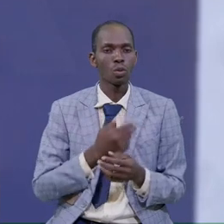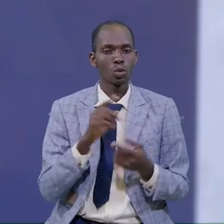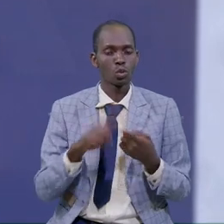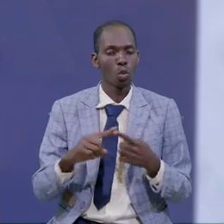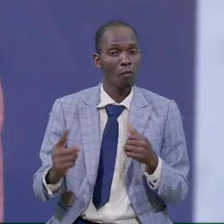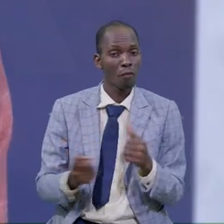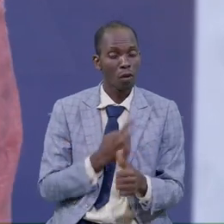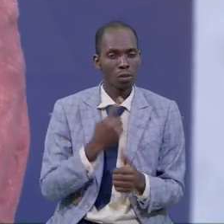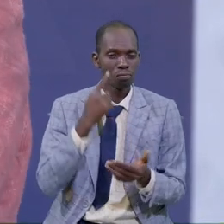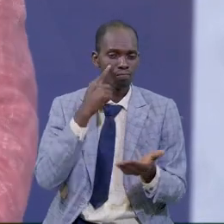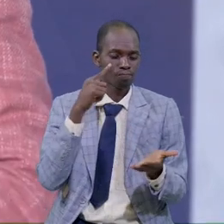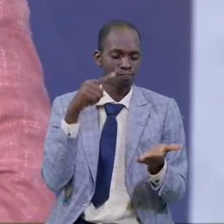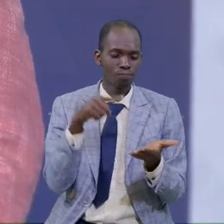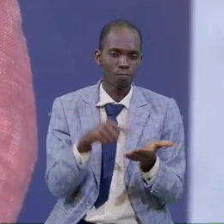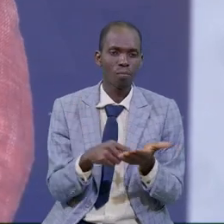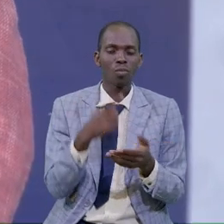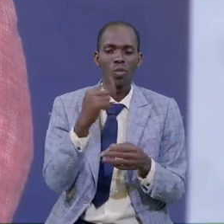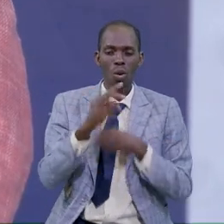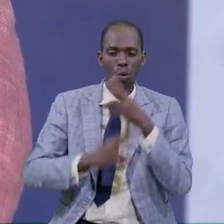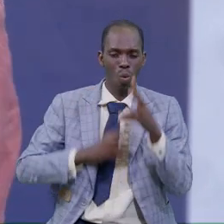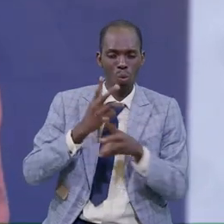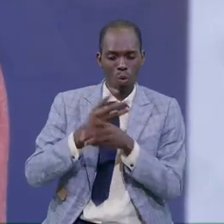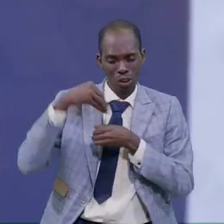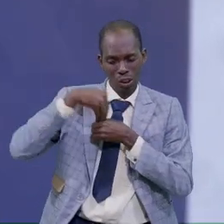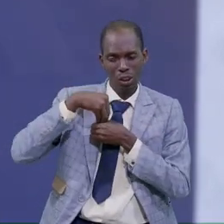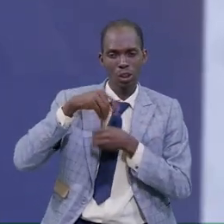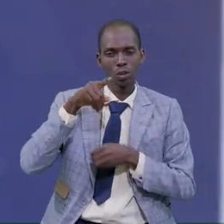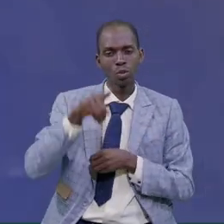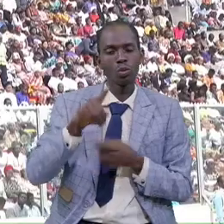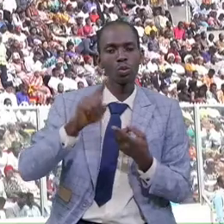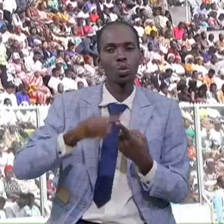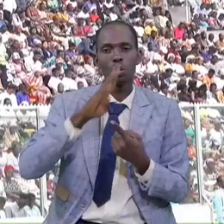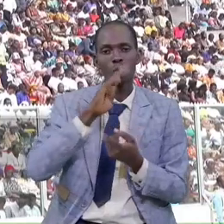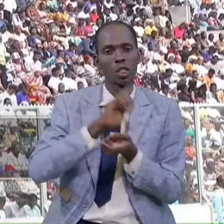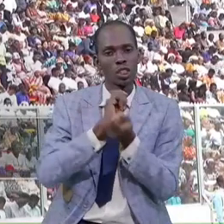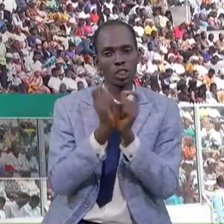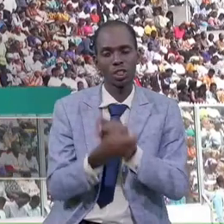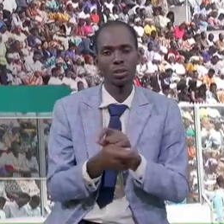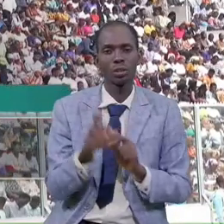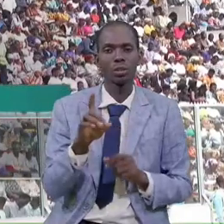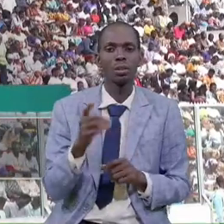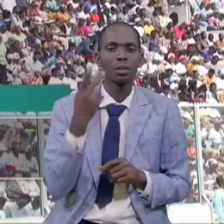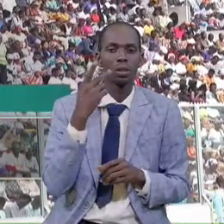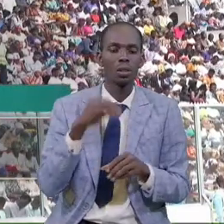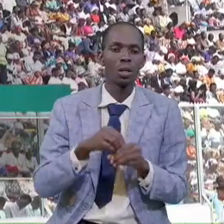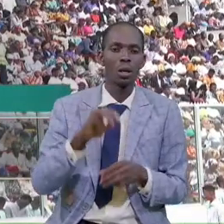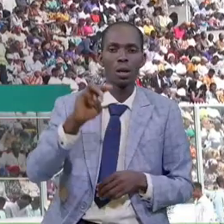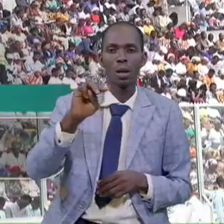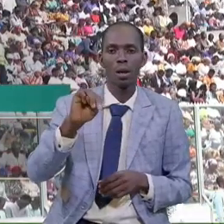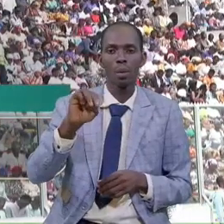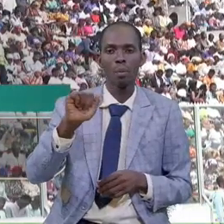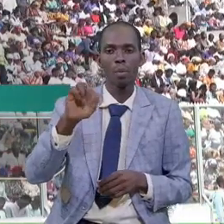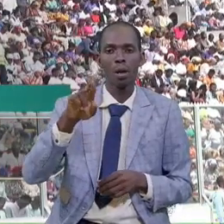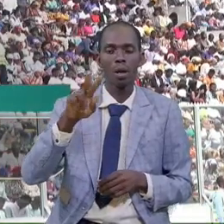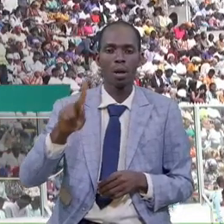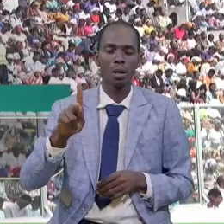le monde en toi. Le monde a changé. Voyons Marc au chapitre 4, 19.